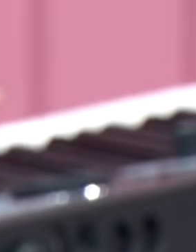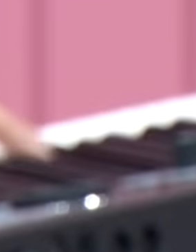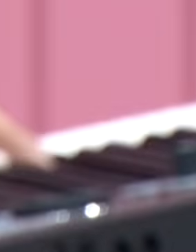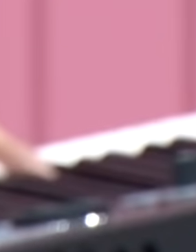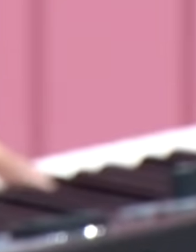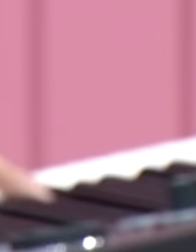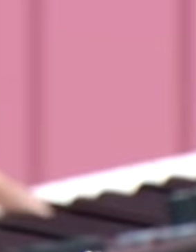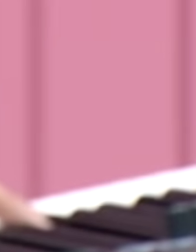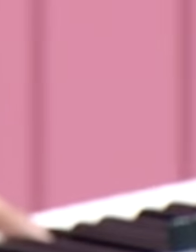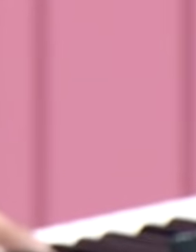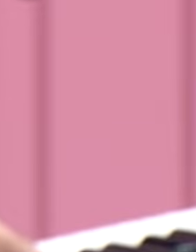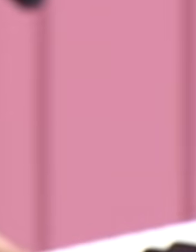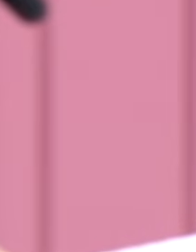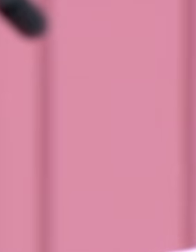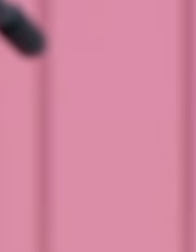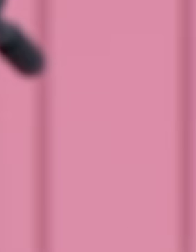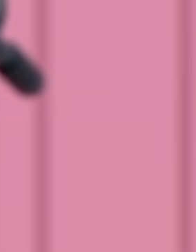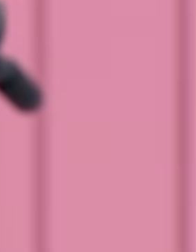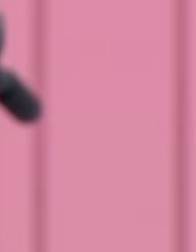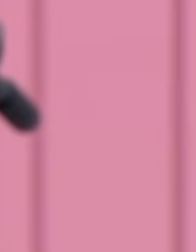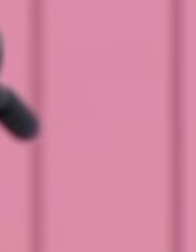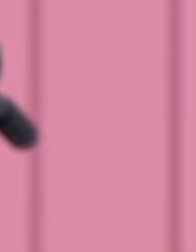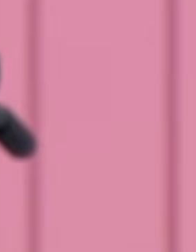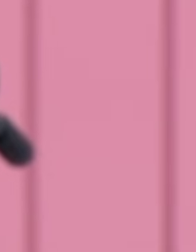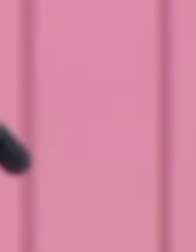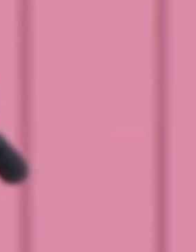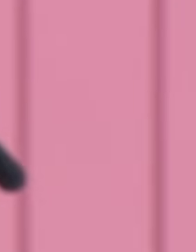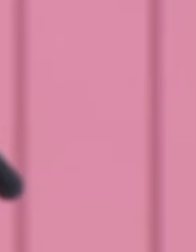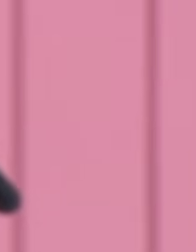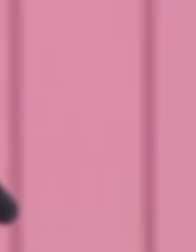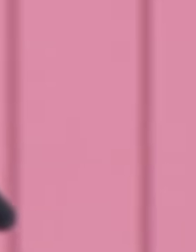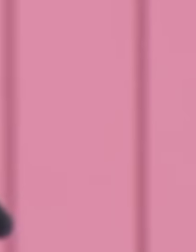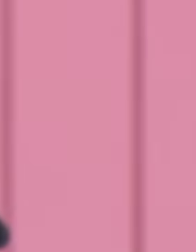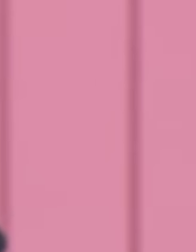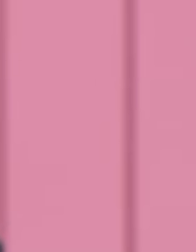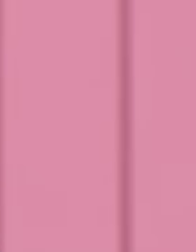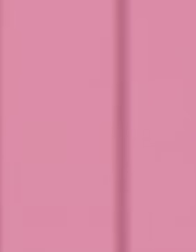날 정결케 하고 주보야